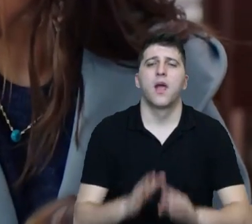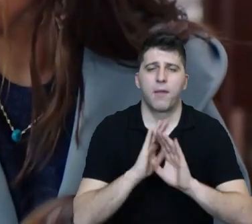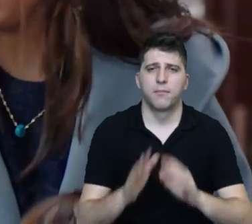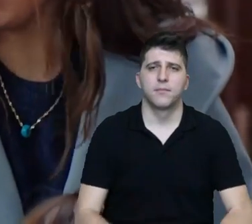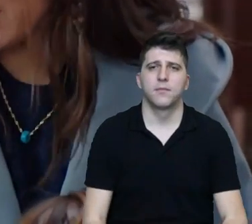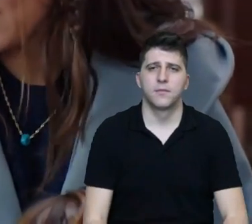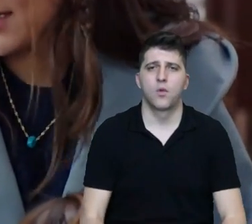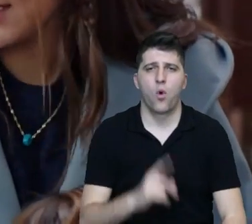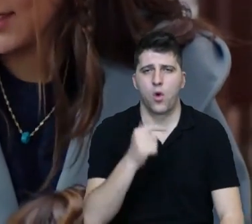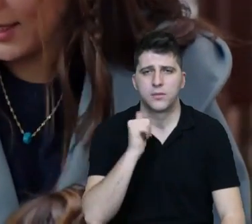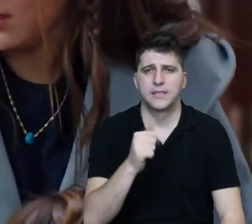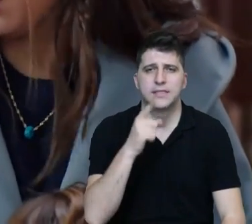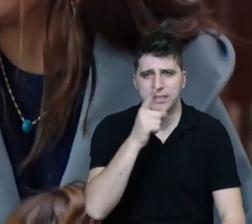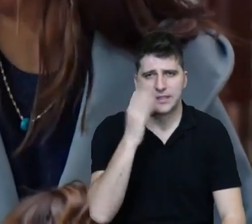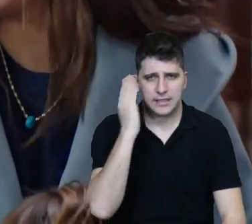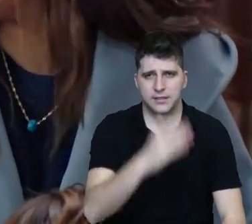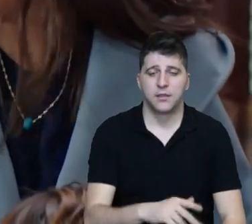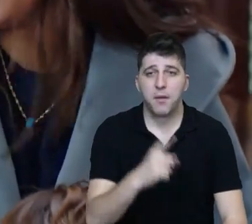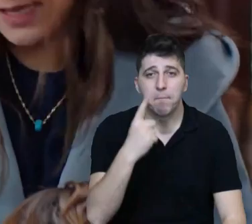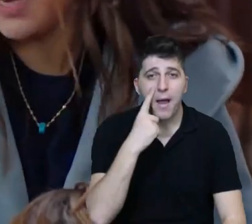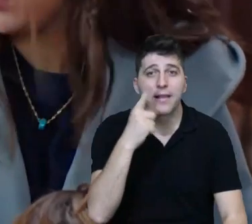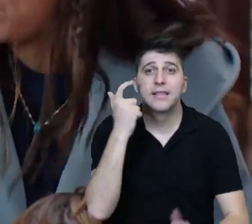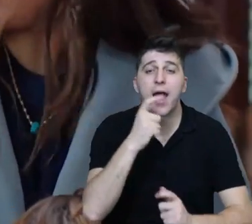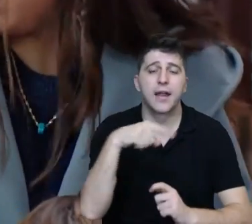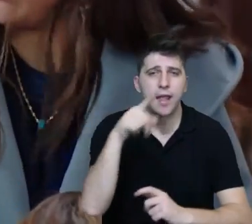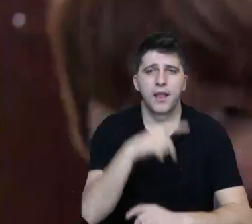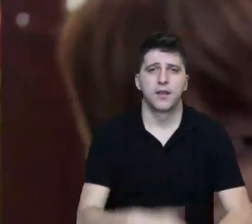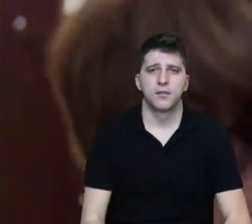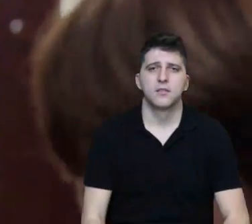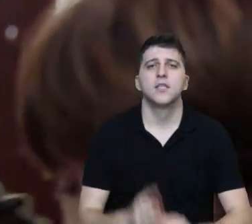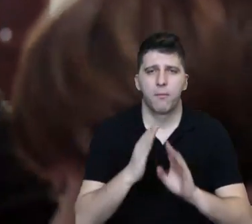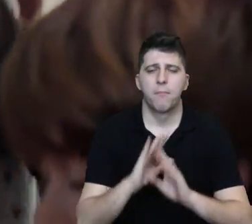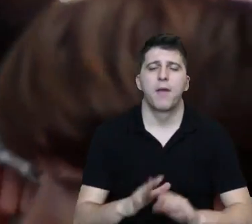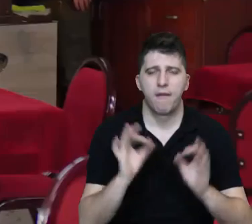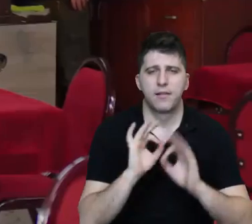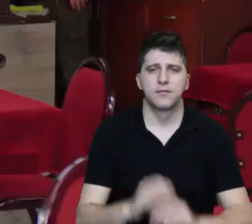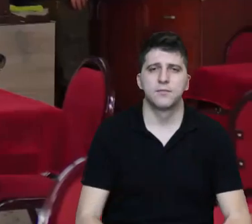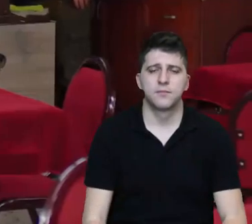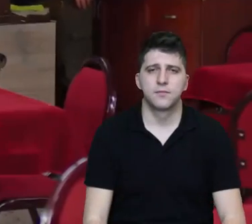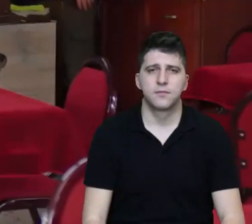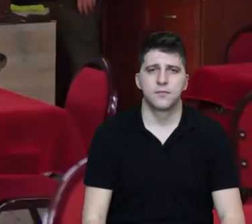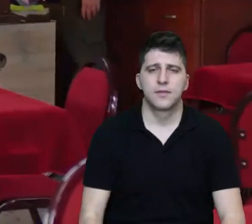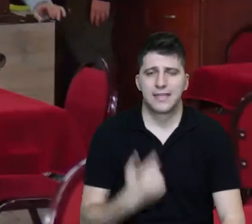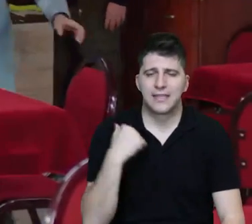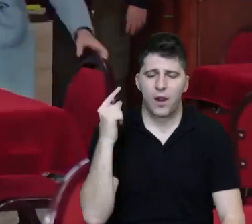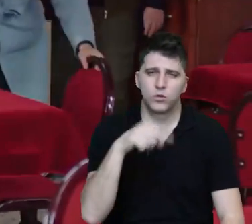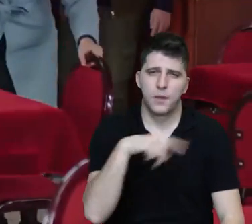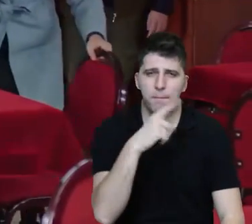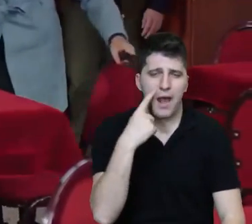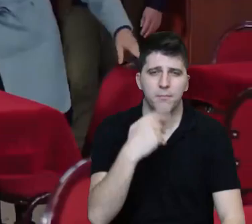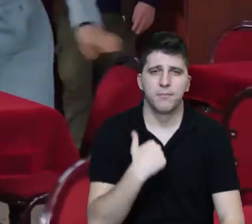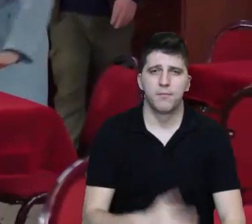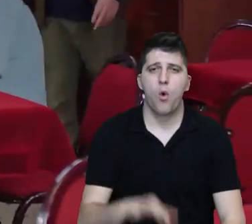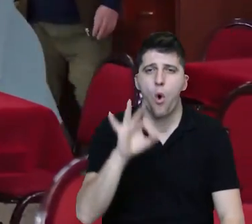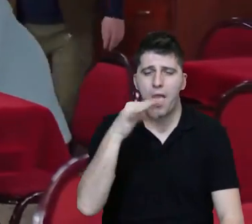Tamam. O zaman siz gidin. Heh. Bir bakın neredelermiş. Tamam. Evet hadi. Gidiyorum hadi. Burcu ile Gökçe